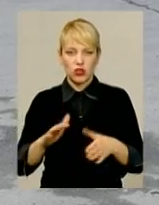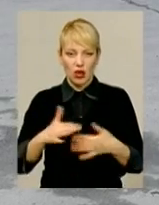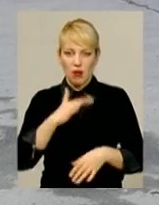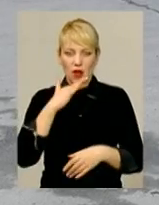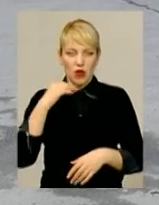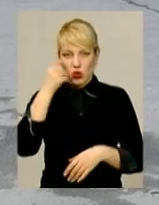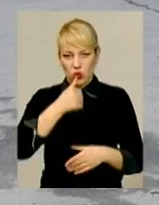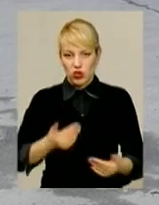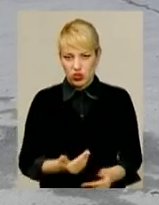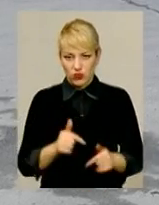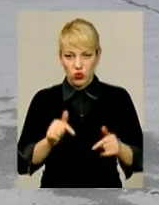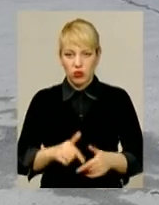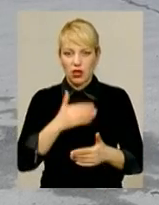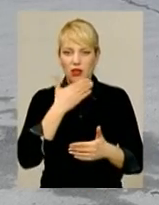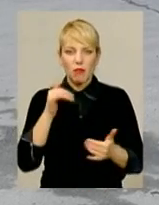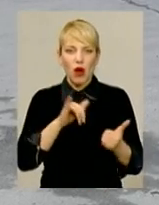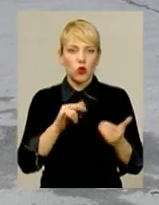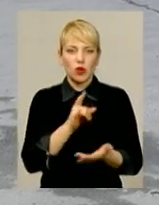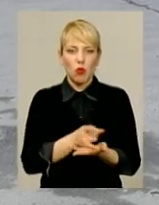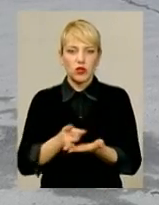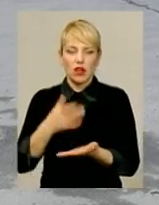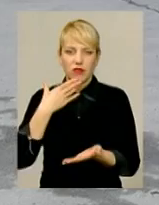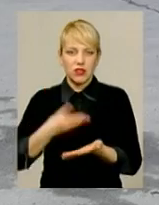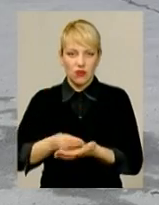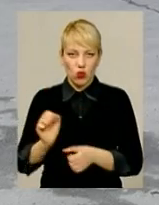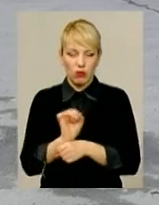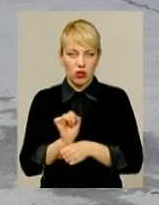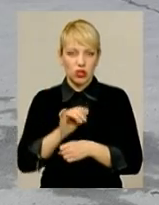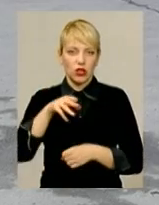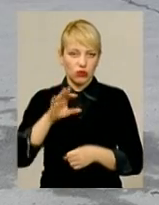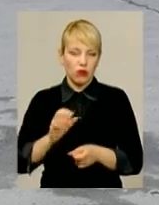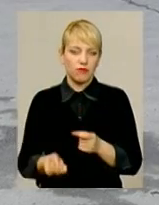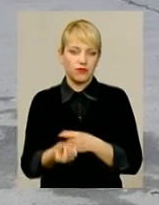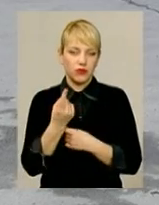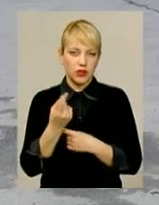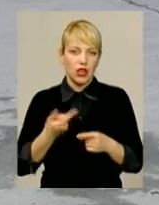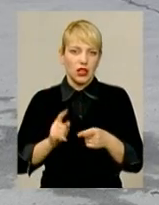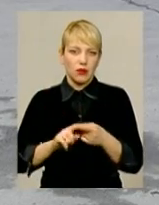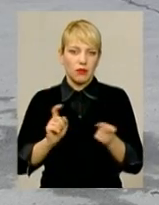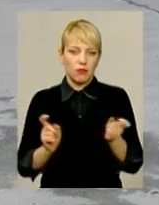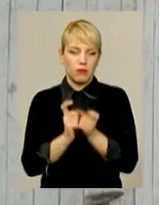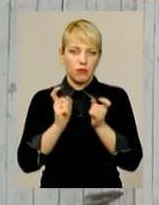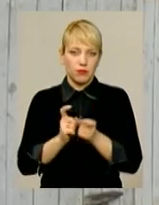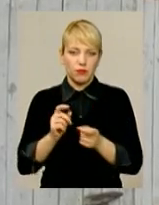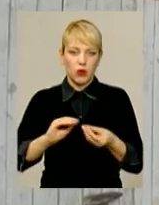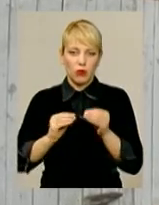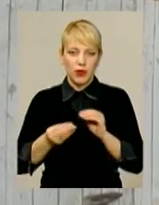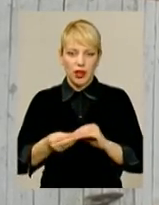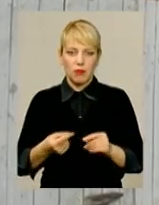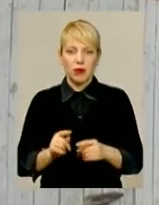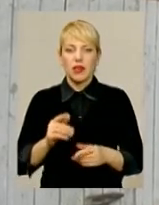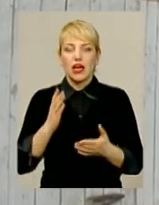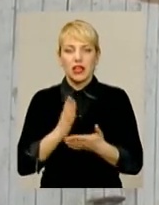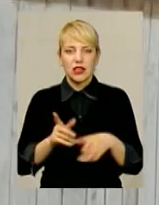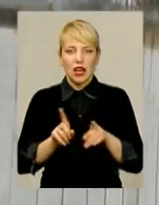років, приїжджали і нема де поставити, то звичайно, що це є для нас проблема. Зустрічаються і